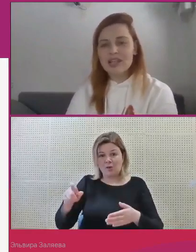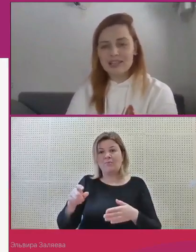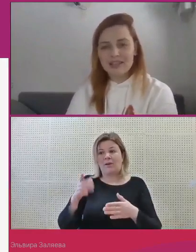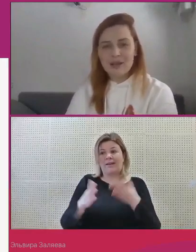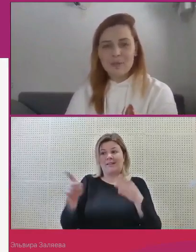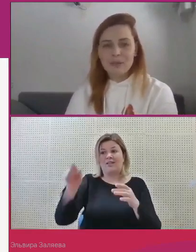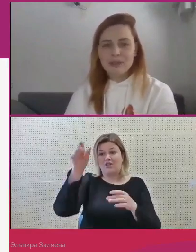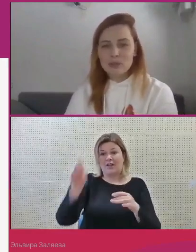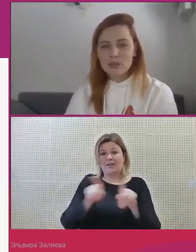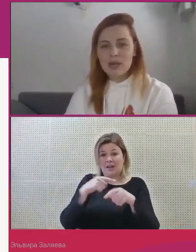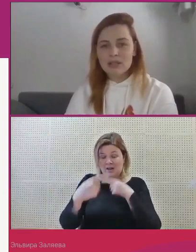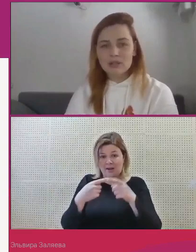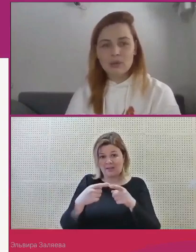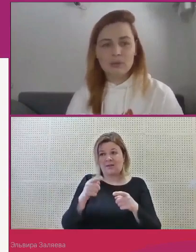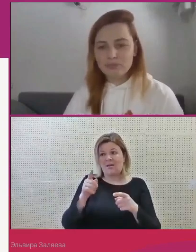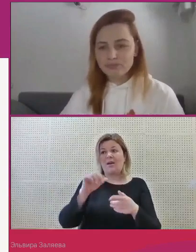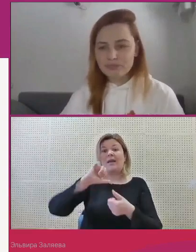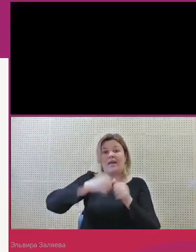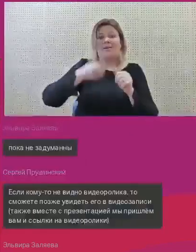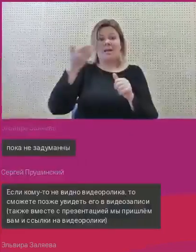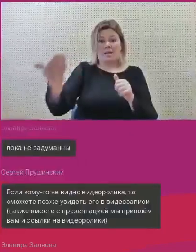нужно признание. Потому что мало кто...